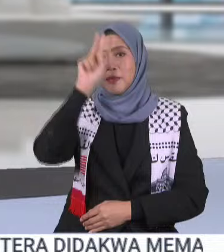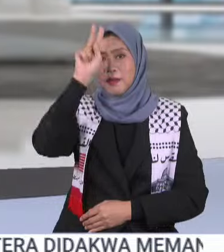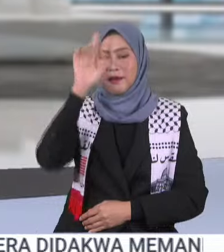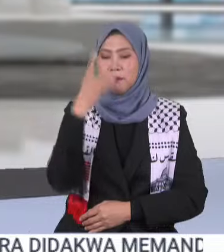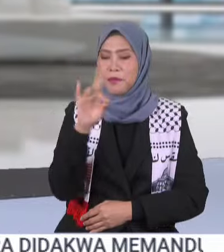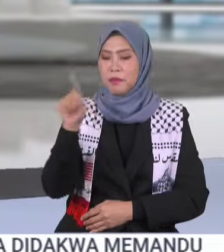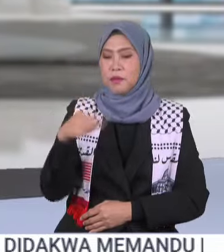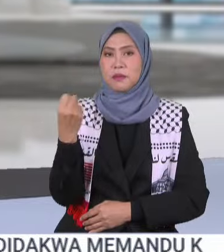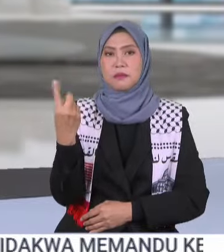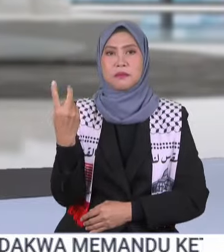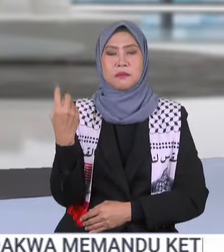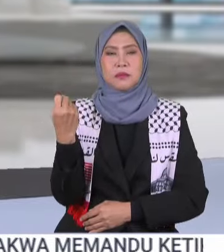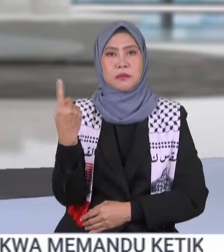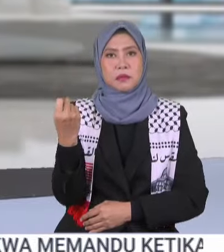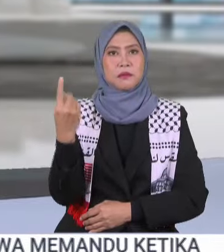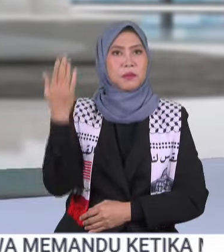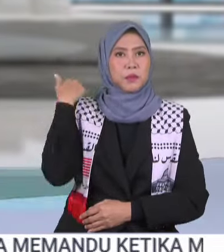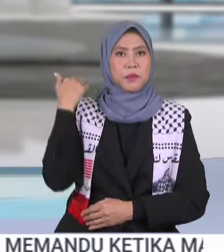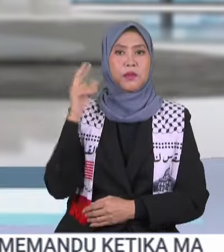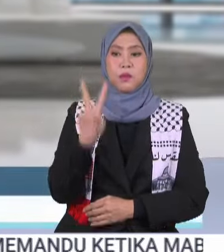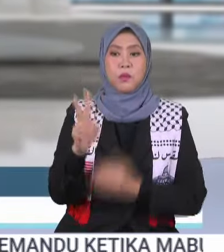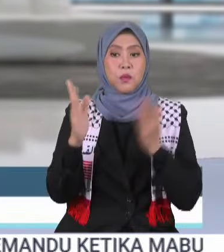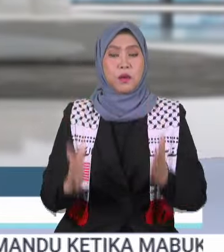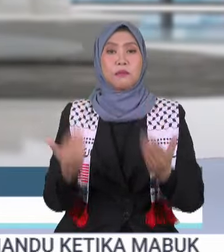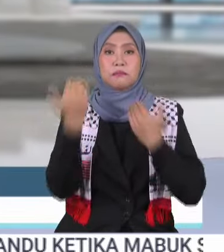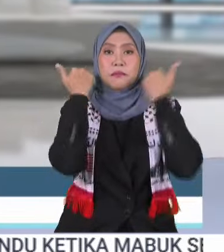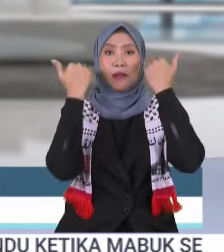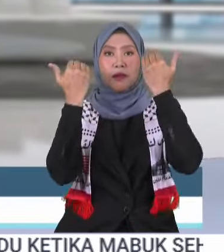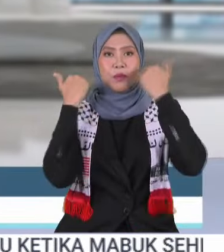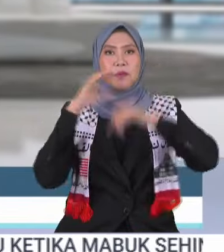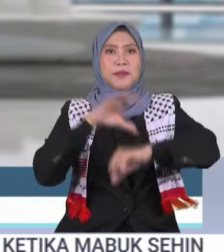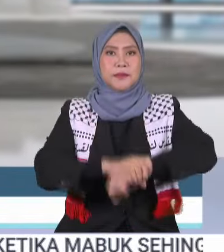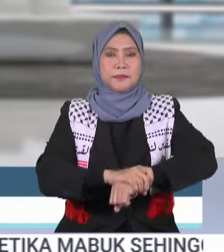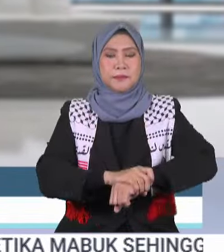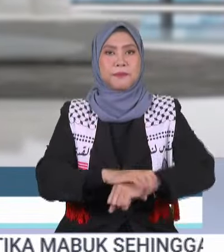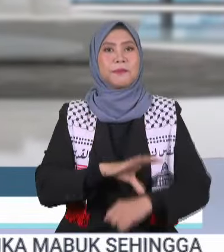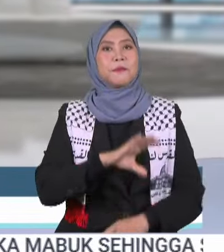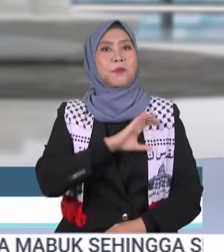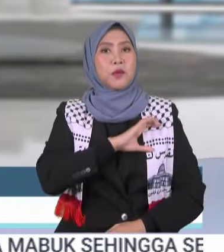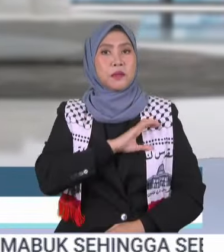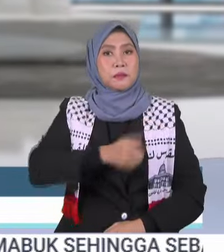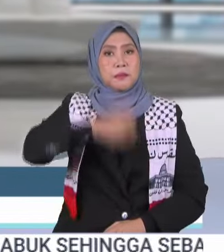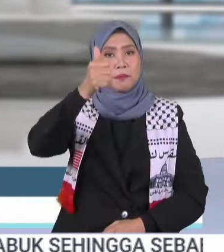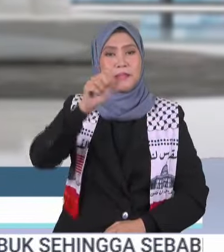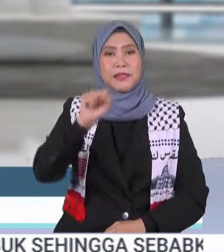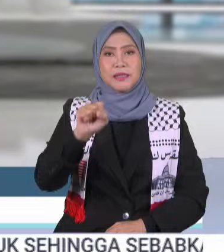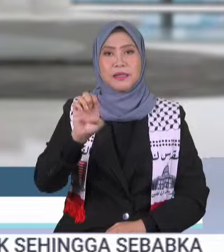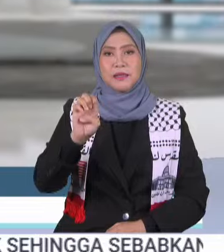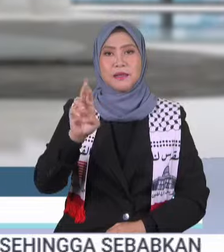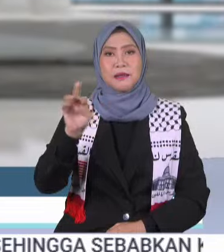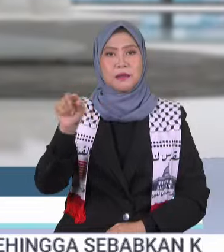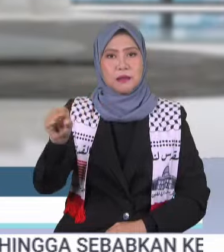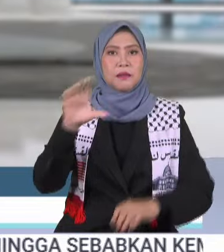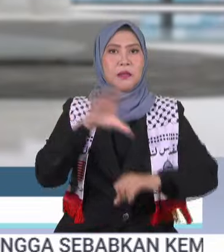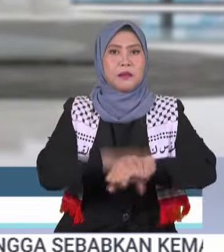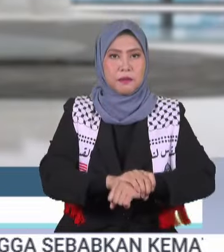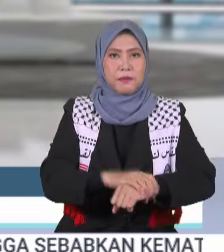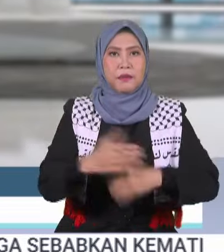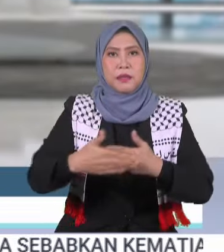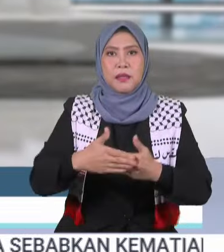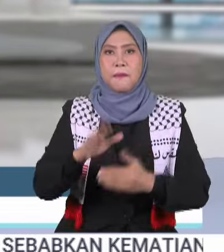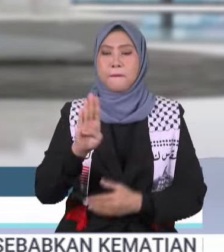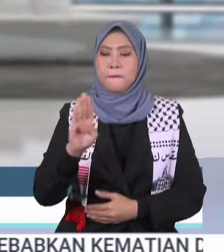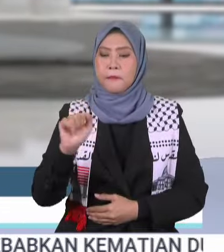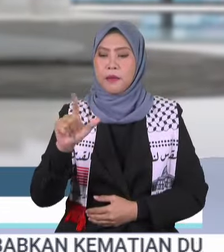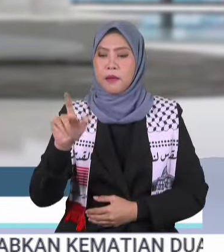dua penganggur diberkas. Ketua Polis Daerah Serdang ACP AA An Balagan berkata, suspek ditahan di Bandar Damai Perdana Balakong pada